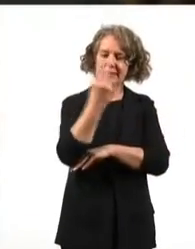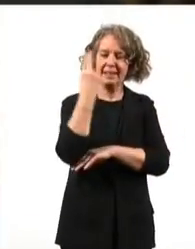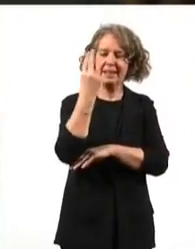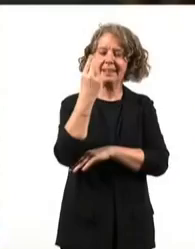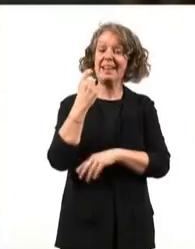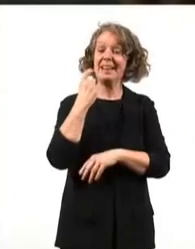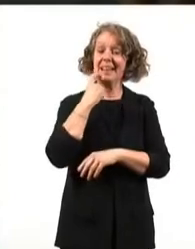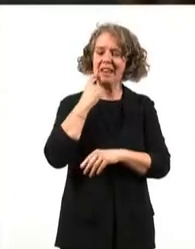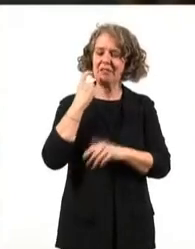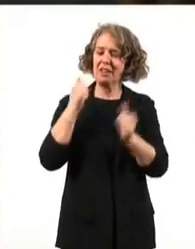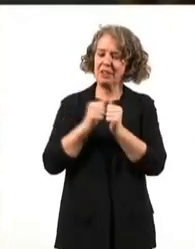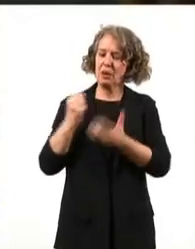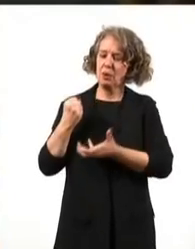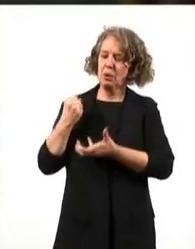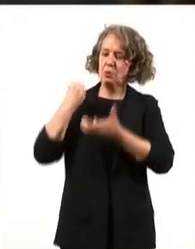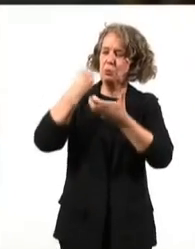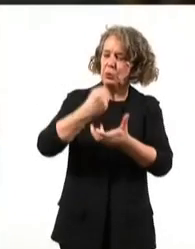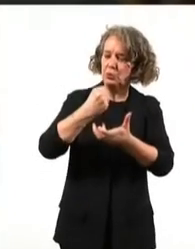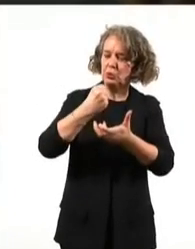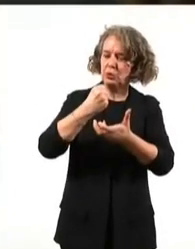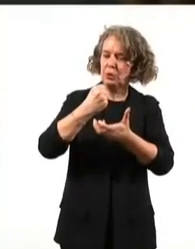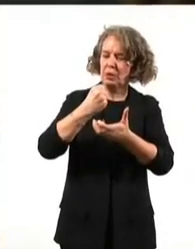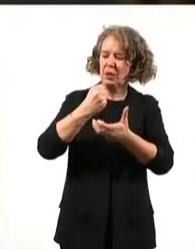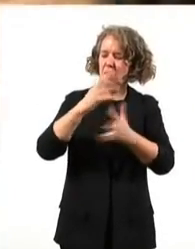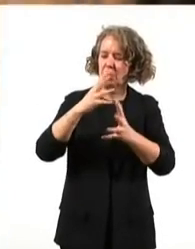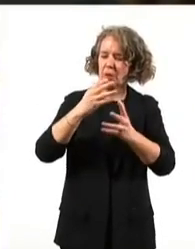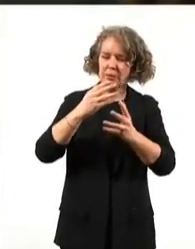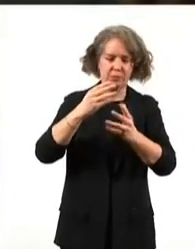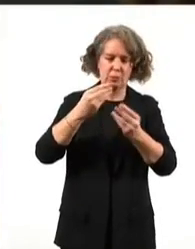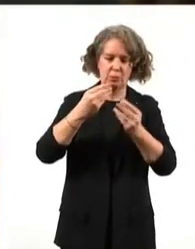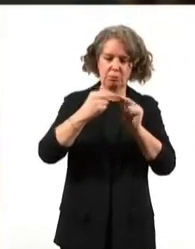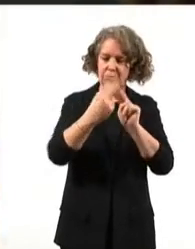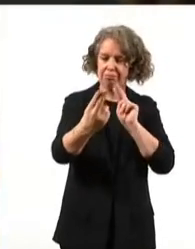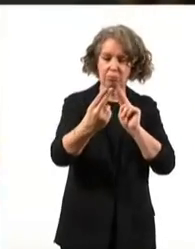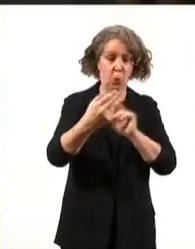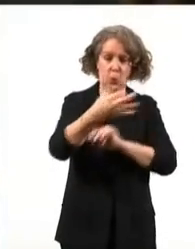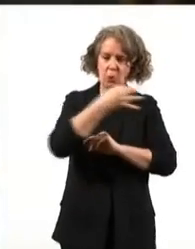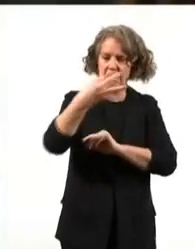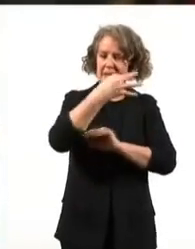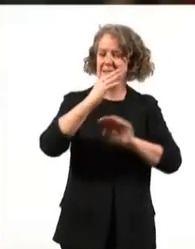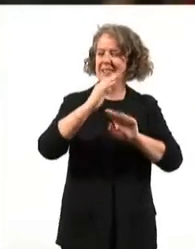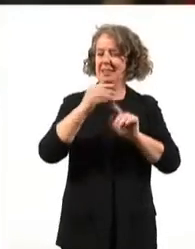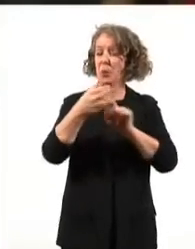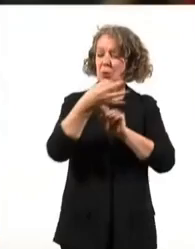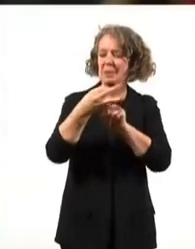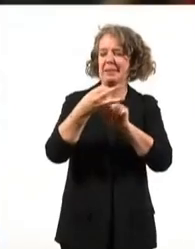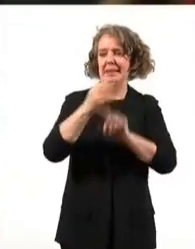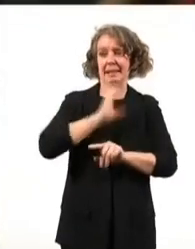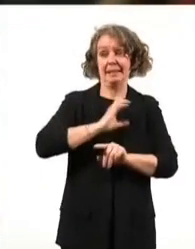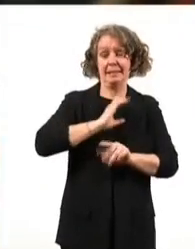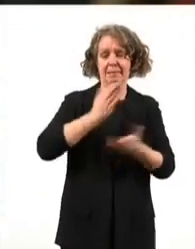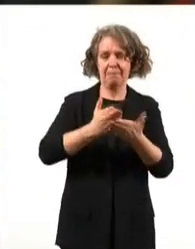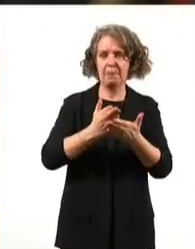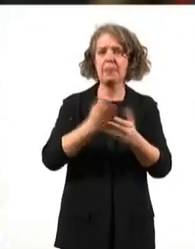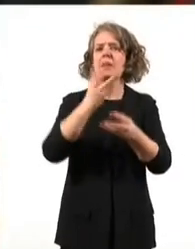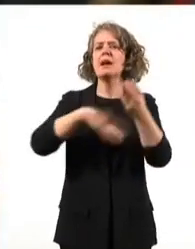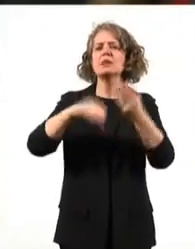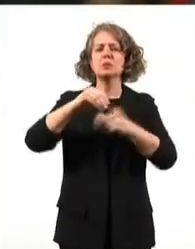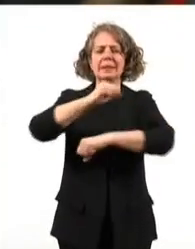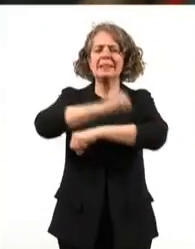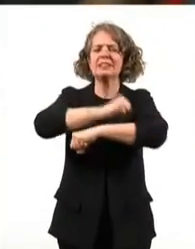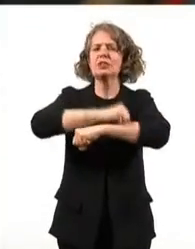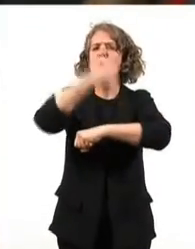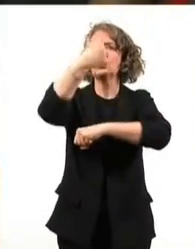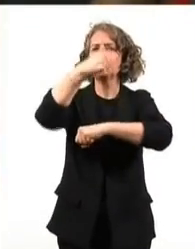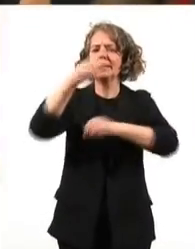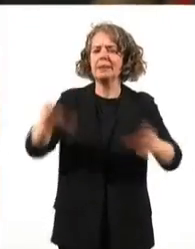qui sont boursiers et qui vont devenir... une sorte d'automaticité. Et je reviens sur le guichet, la notion de guichet unique. Donc, il y a beaucoup de choses. Le